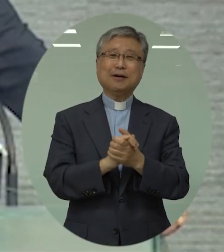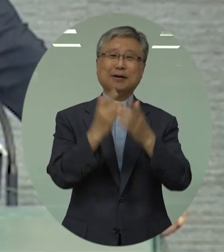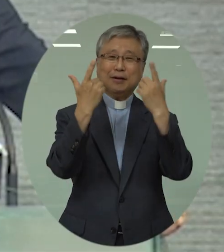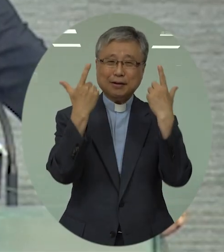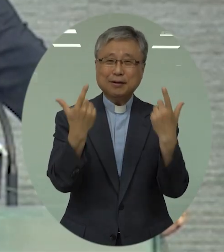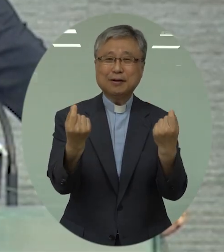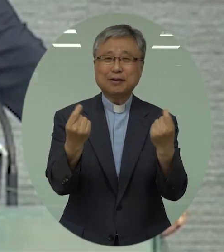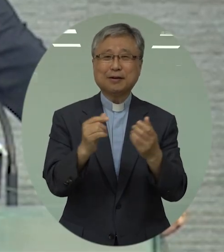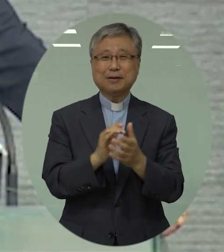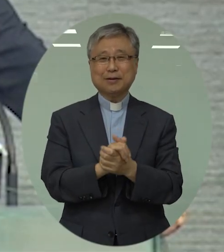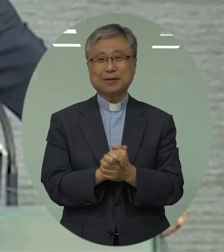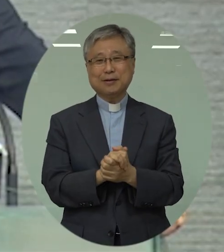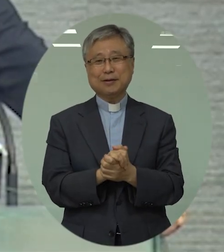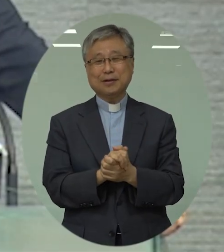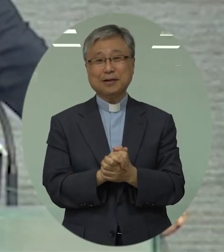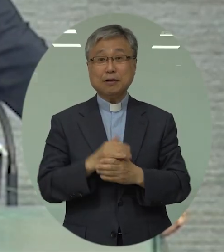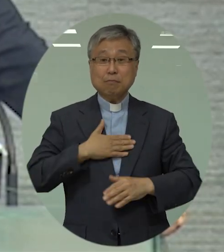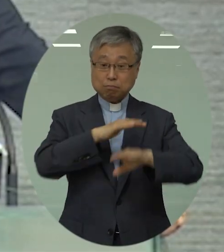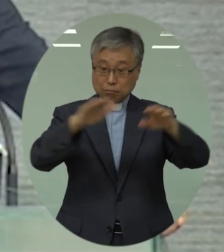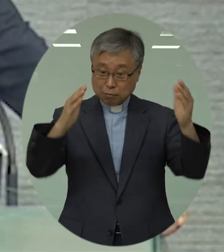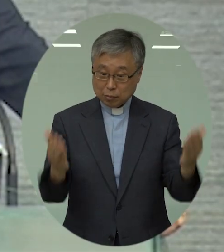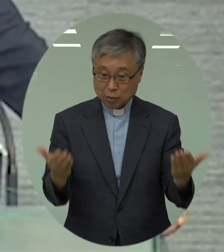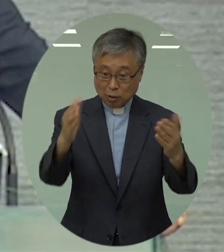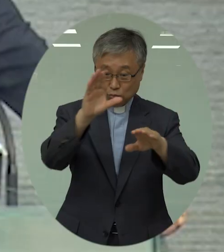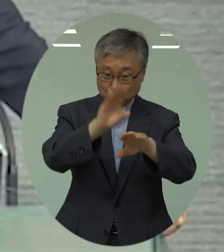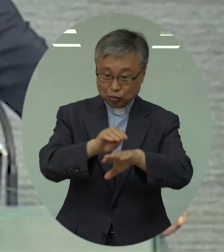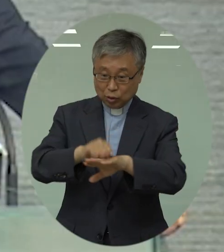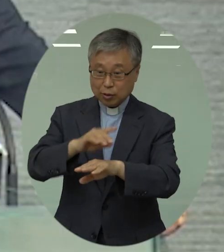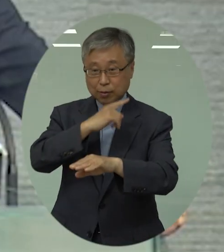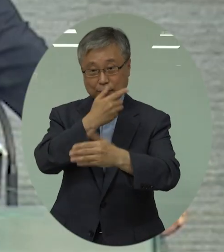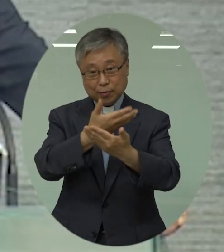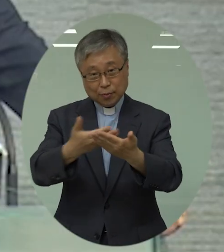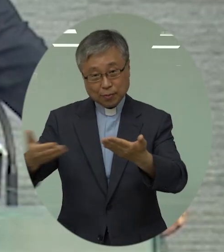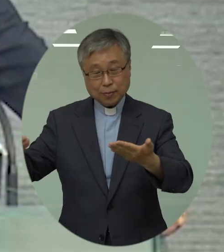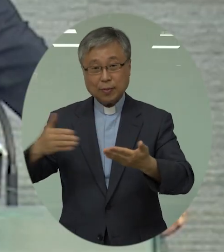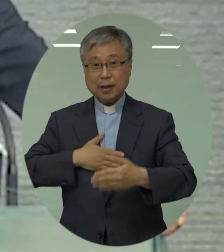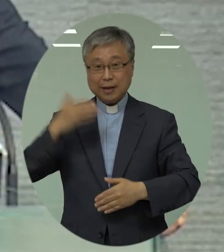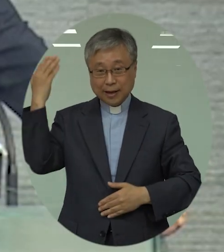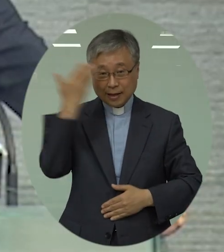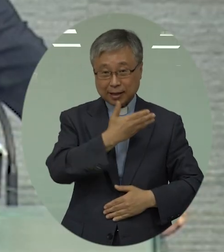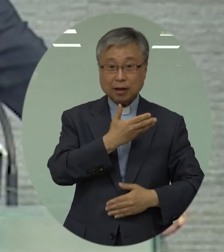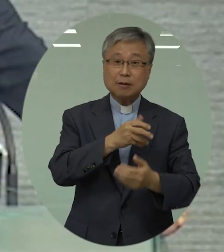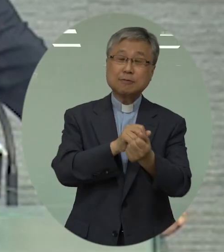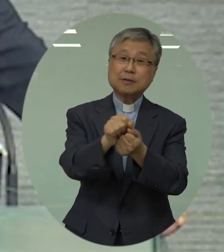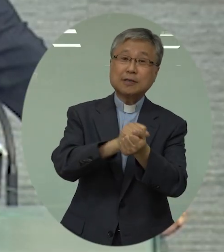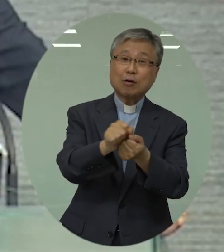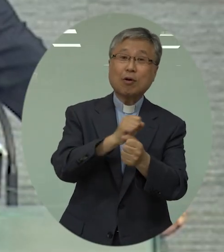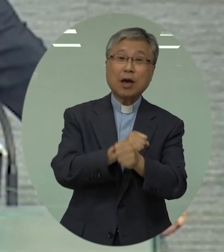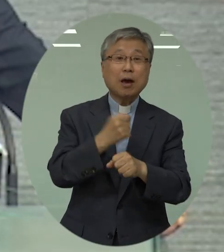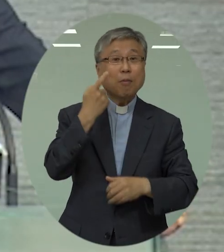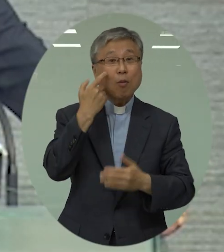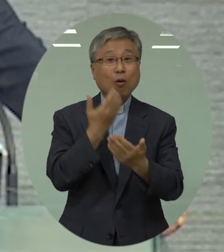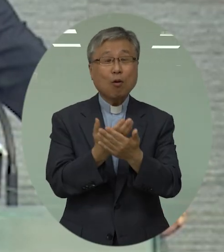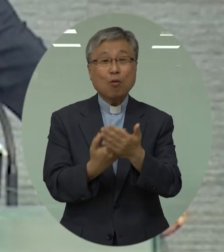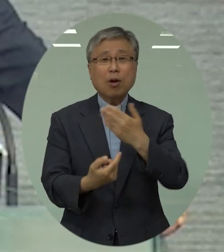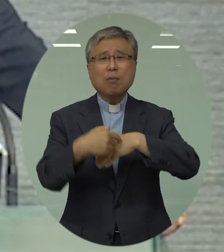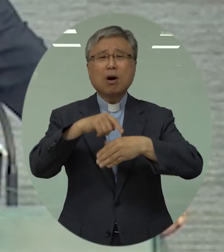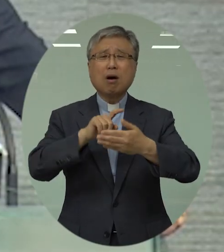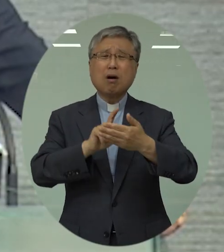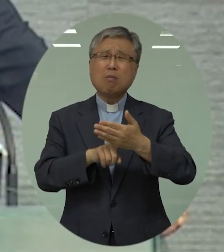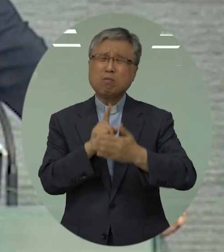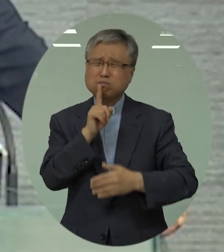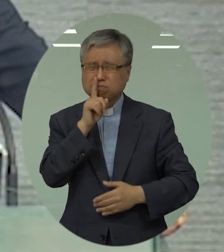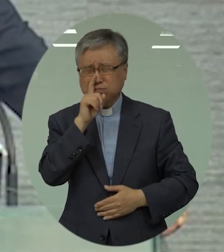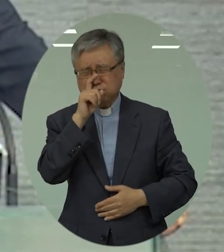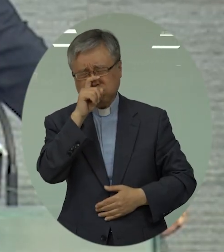그런 제단에 묻어 있는 피는 우슬초로 깨끗하게 진다고 하십시다. 우리의 마음의 얼룩,